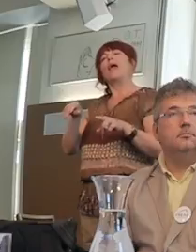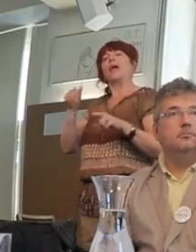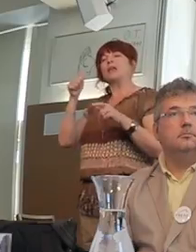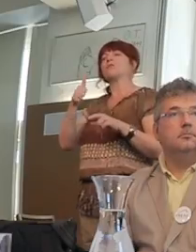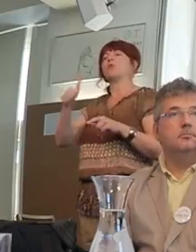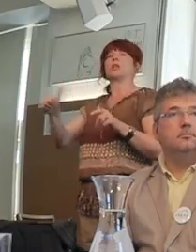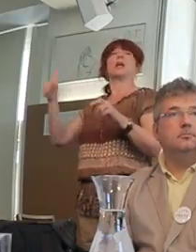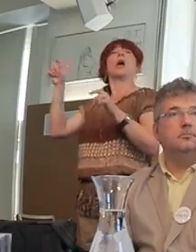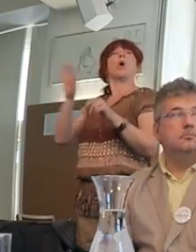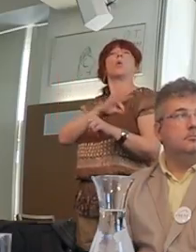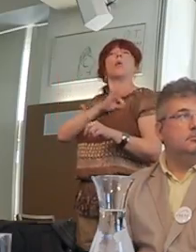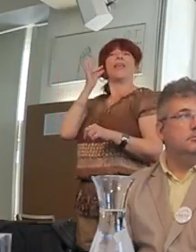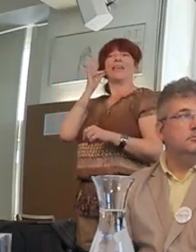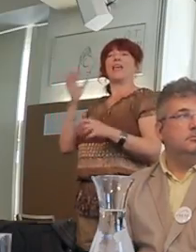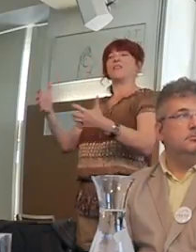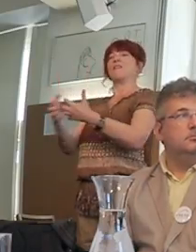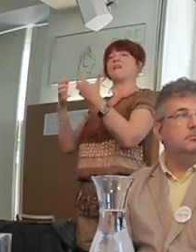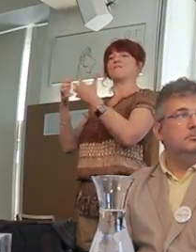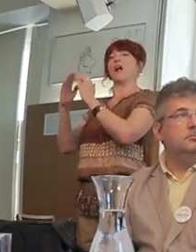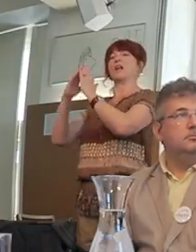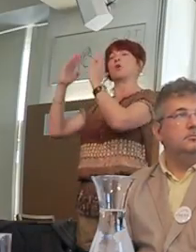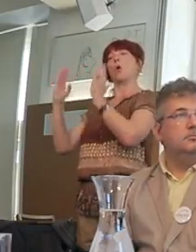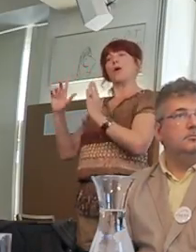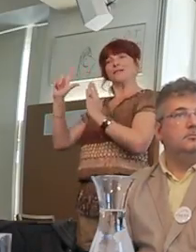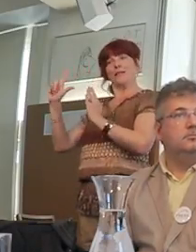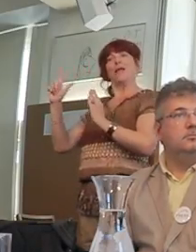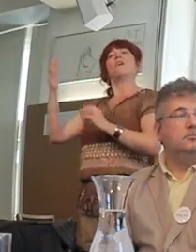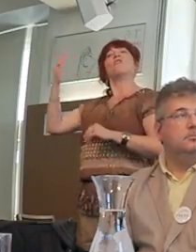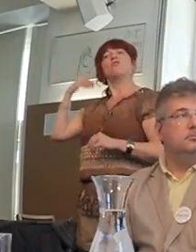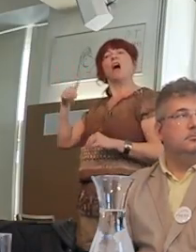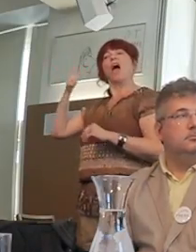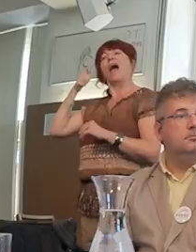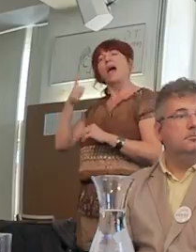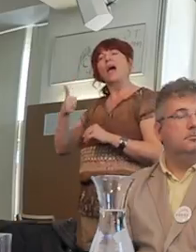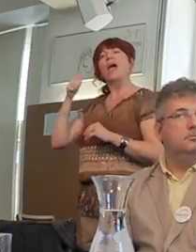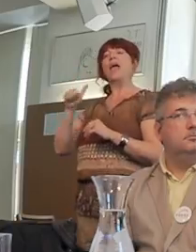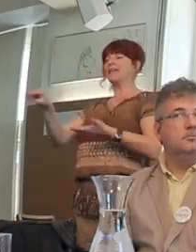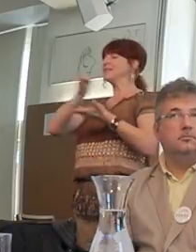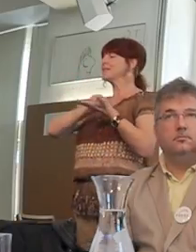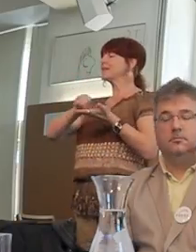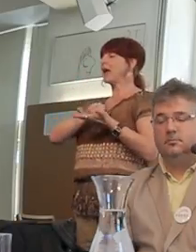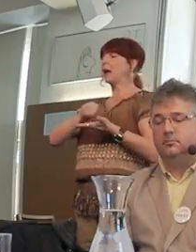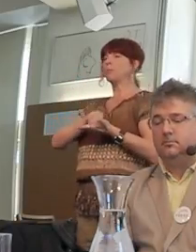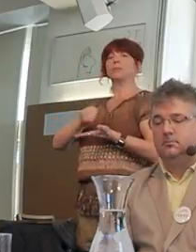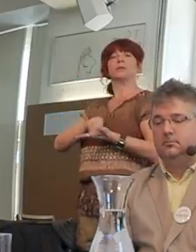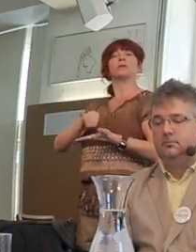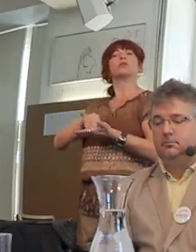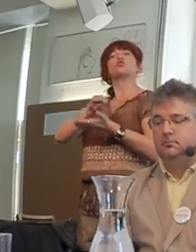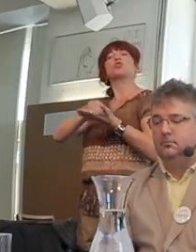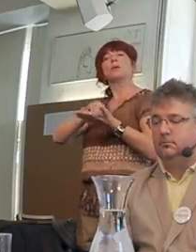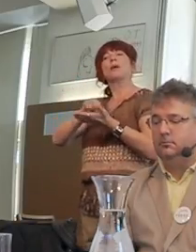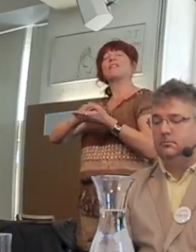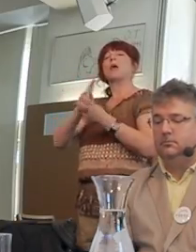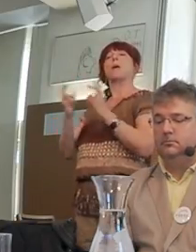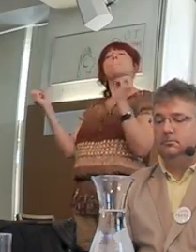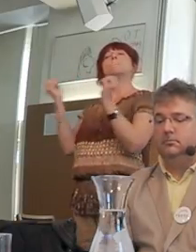die ein sehr intensives Skript erarbeitet hat, wie man medial